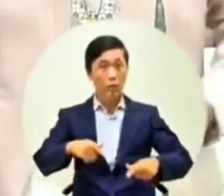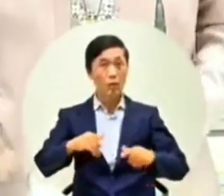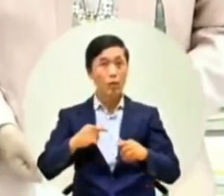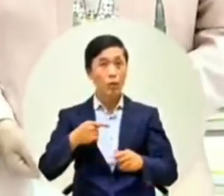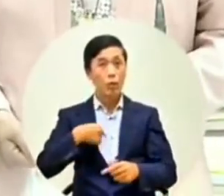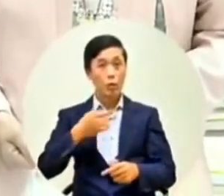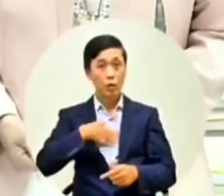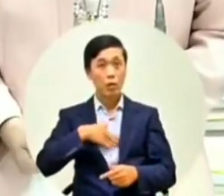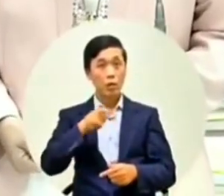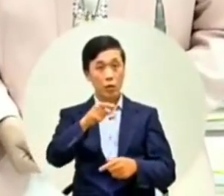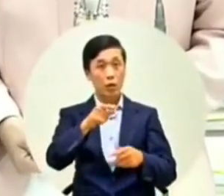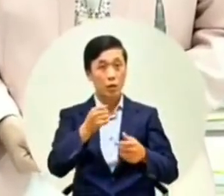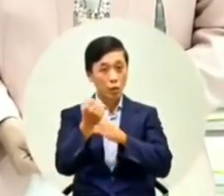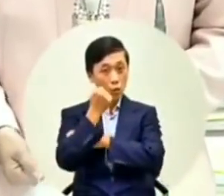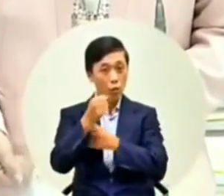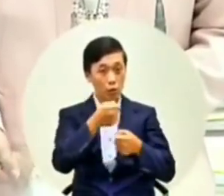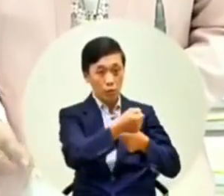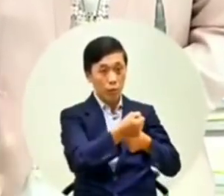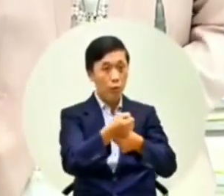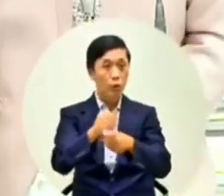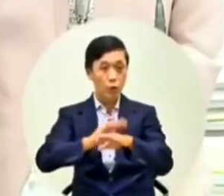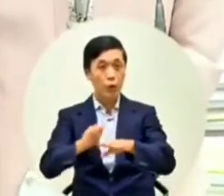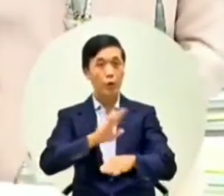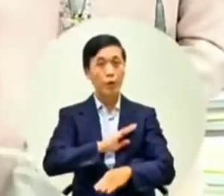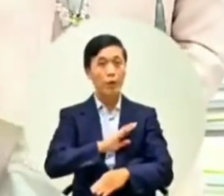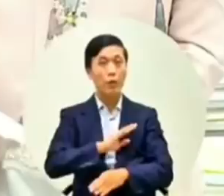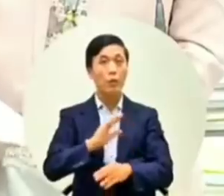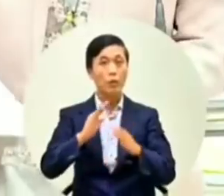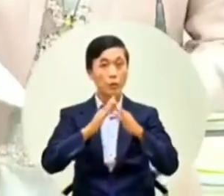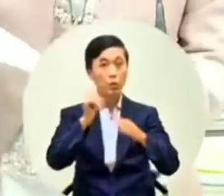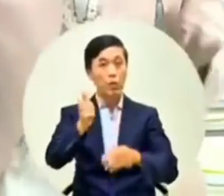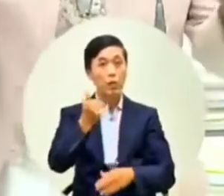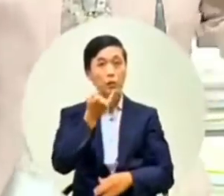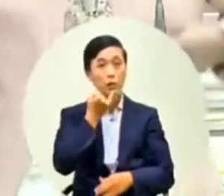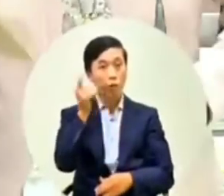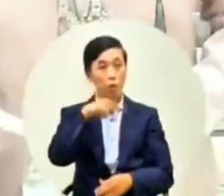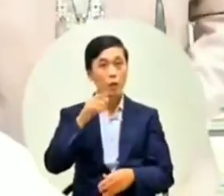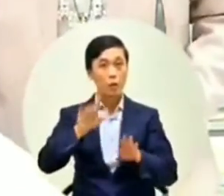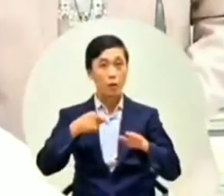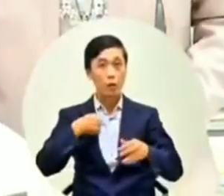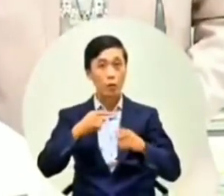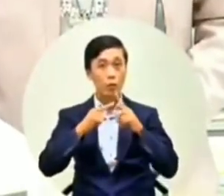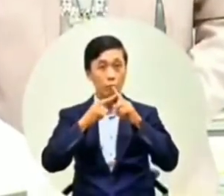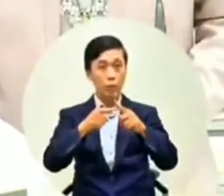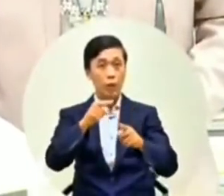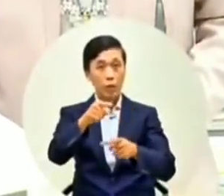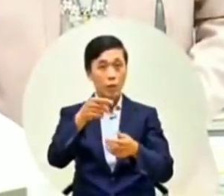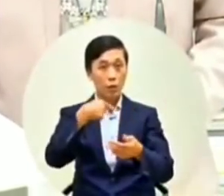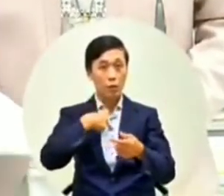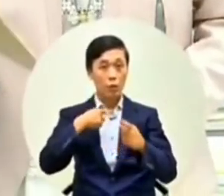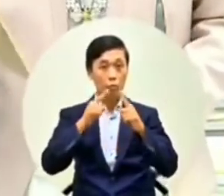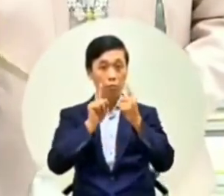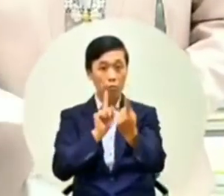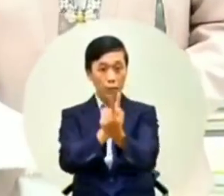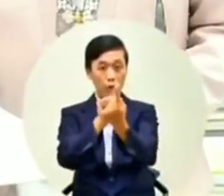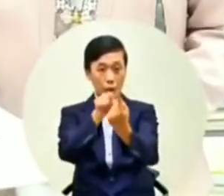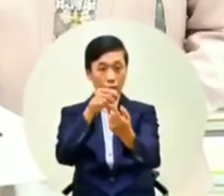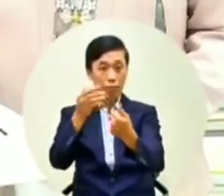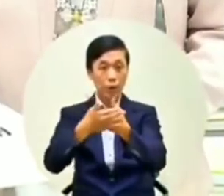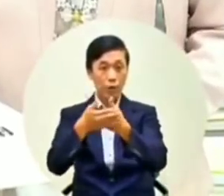当然知道你会极力争取啊。对不对？市长会使袂啊？我今日你头前，你会跟我签袂？会